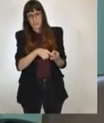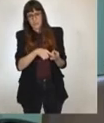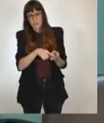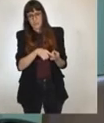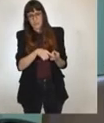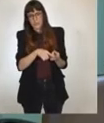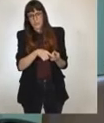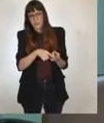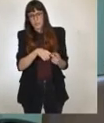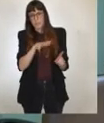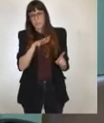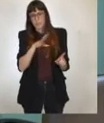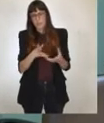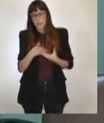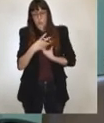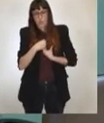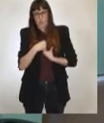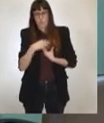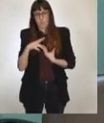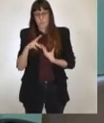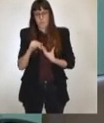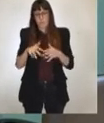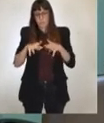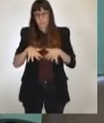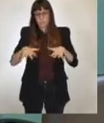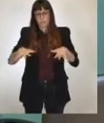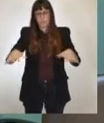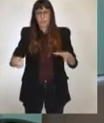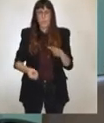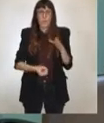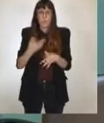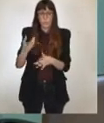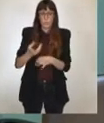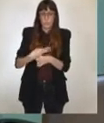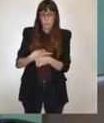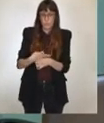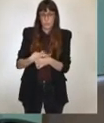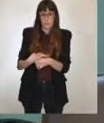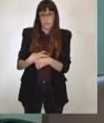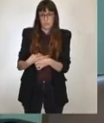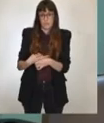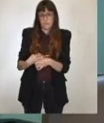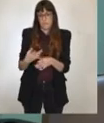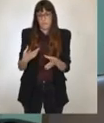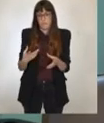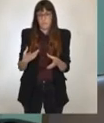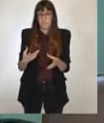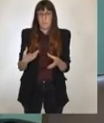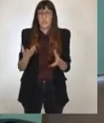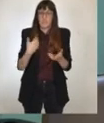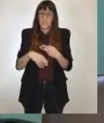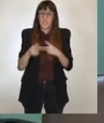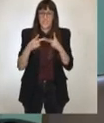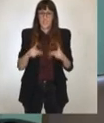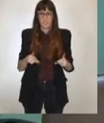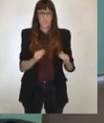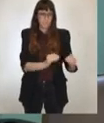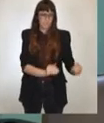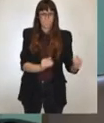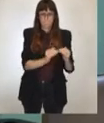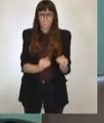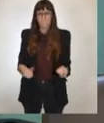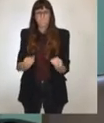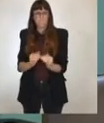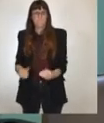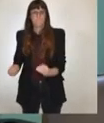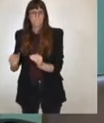nombre d'indicateurs et d'objectifs transverses à l'ensemble des délégations de la ville, nous allons vraiment pouvoir